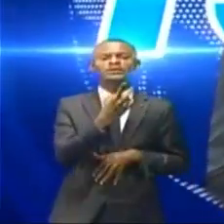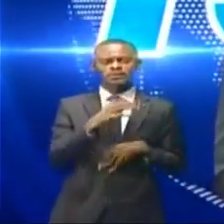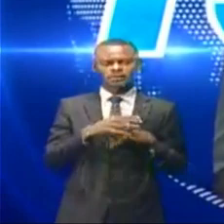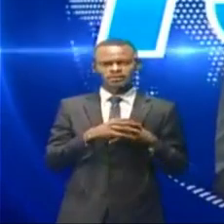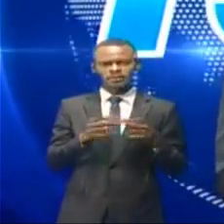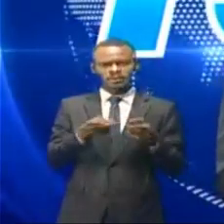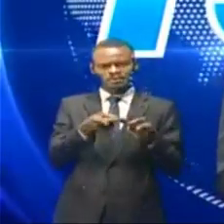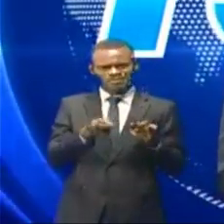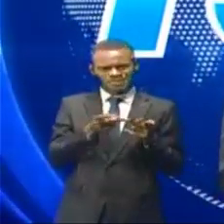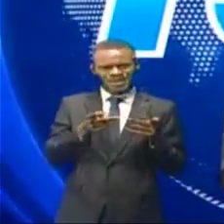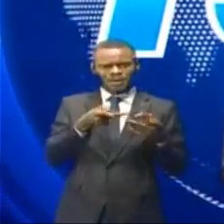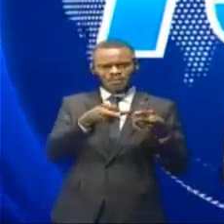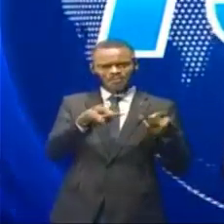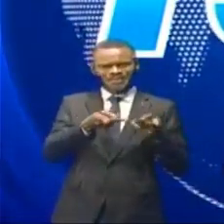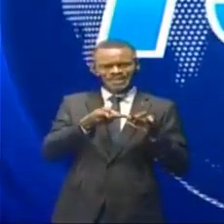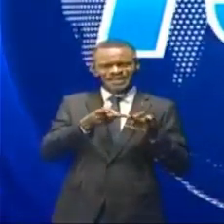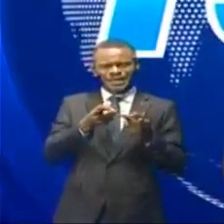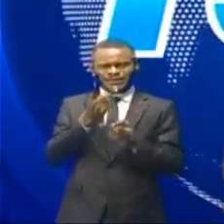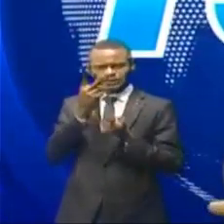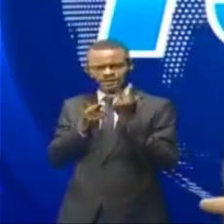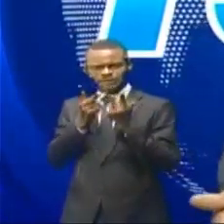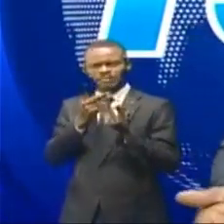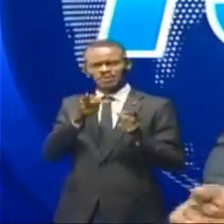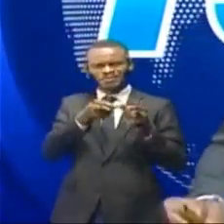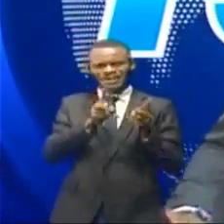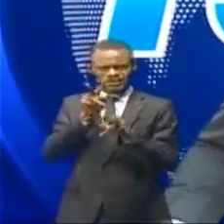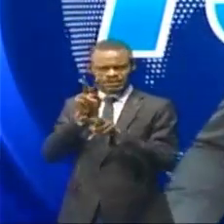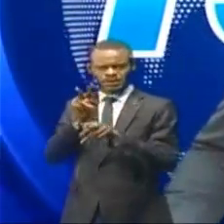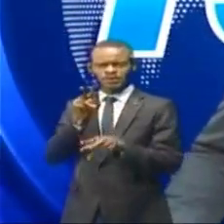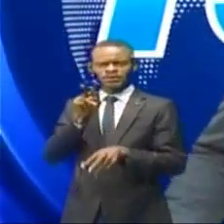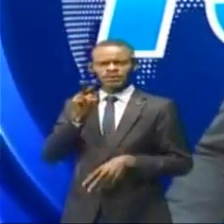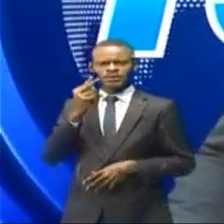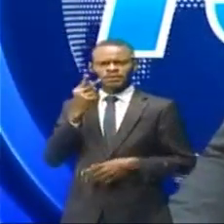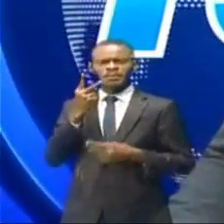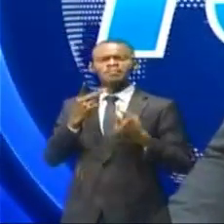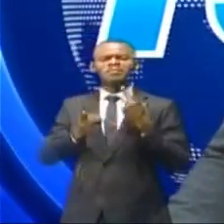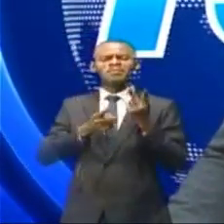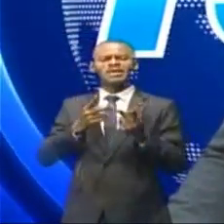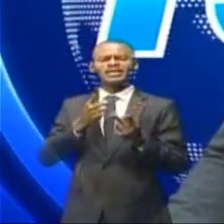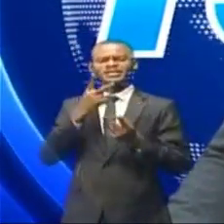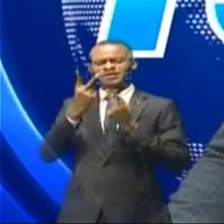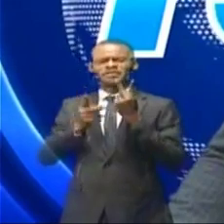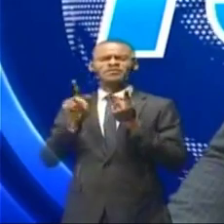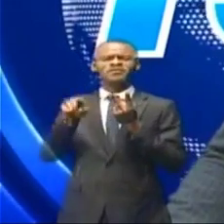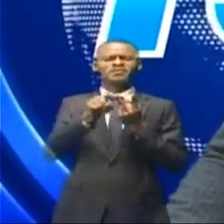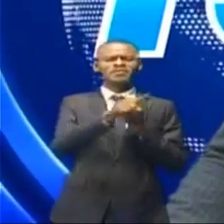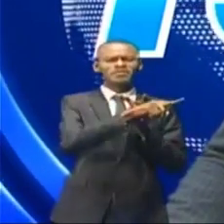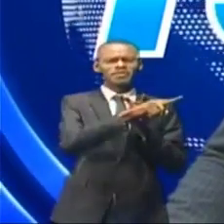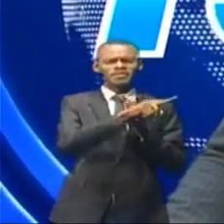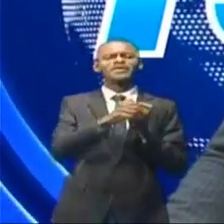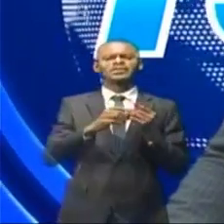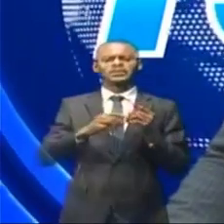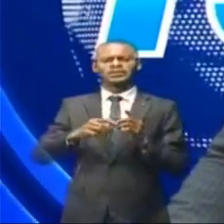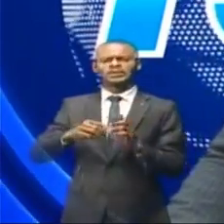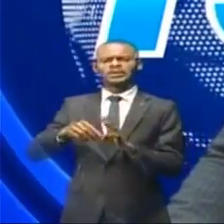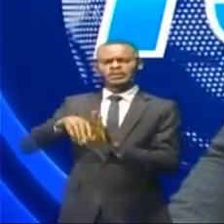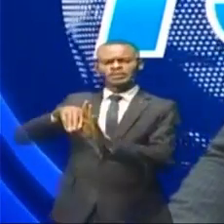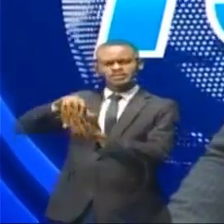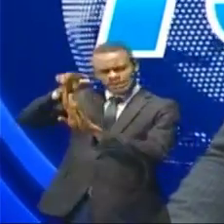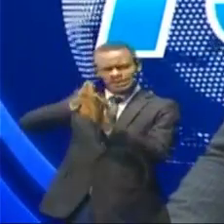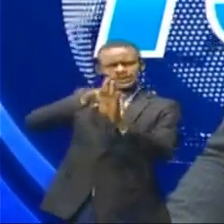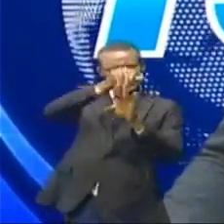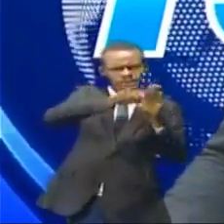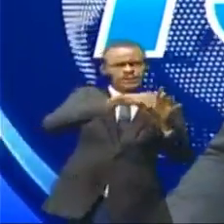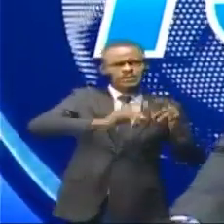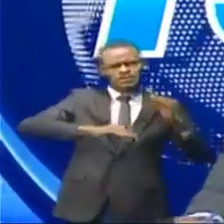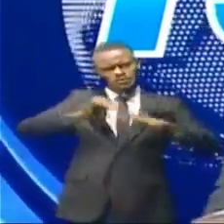va bientôt retrouver ses lettres de noblesse. Un plan pour sa modernisation a été évoqué au cours des échanges entre le ministre en charge